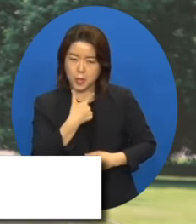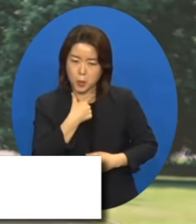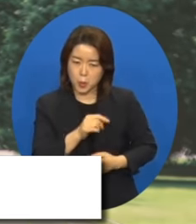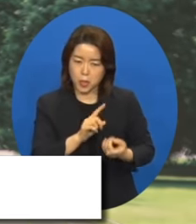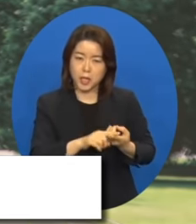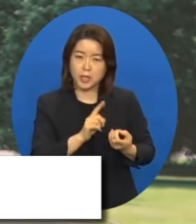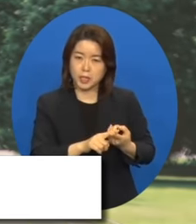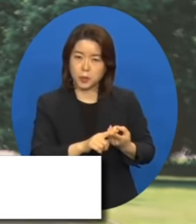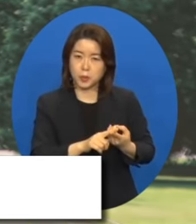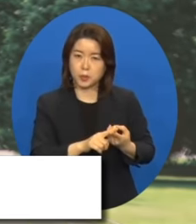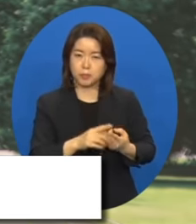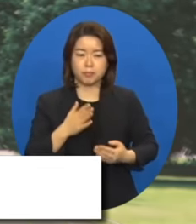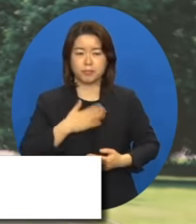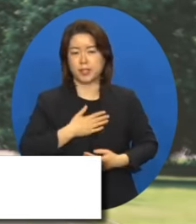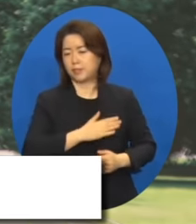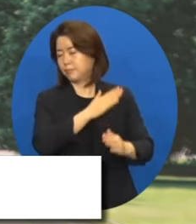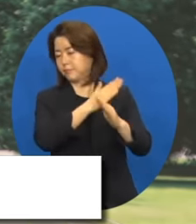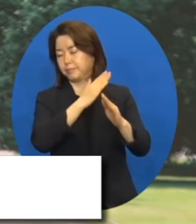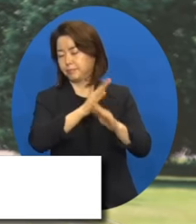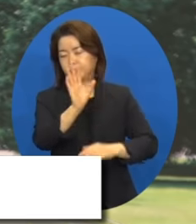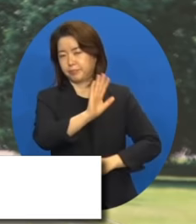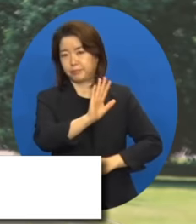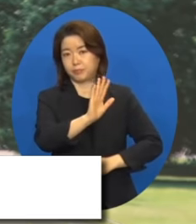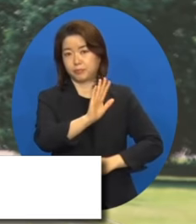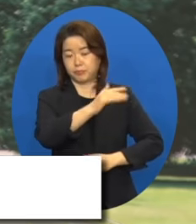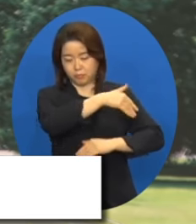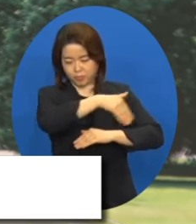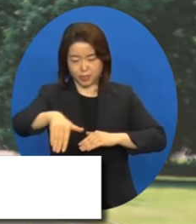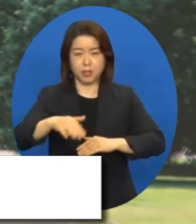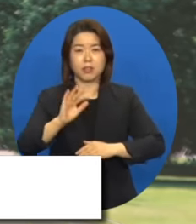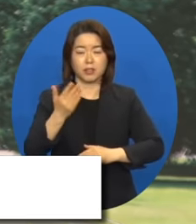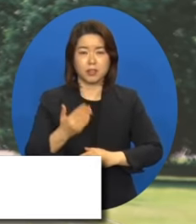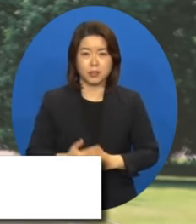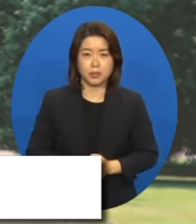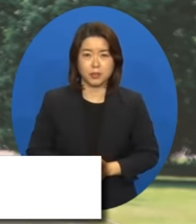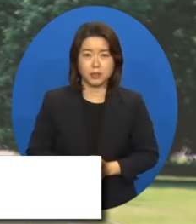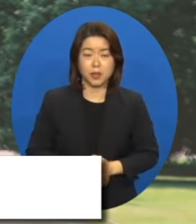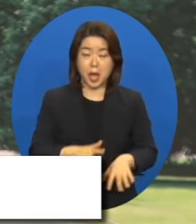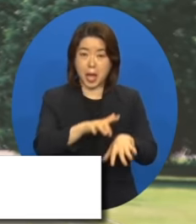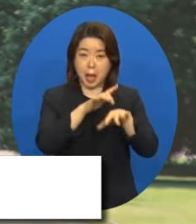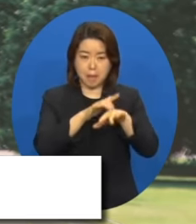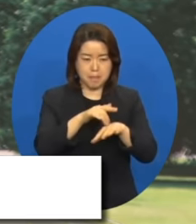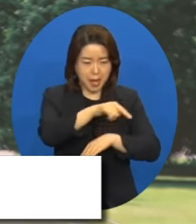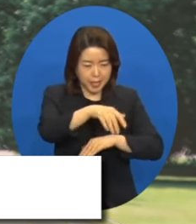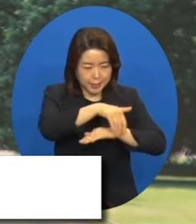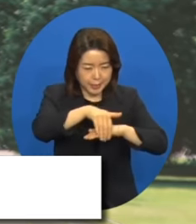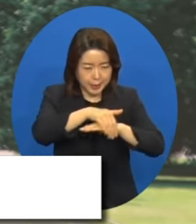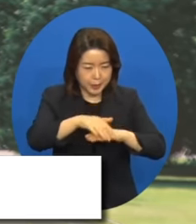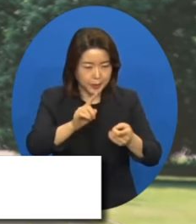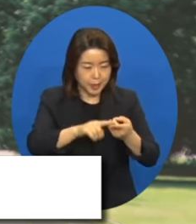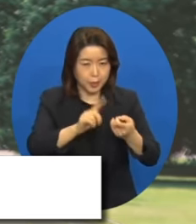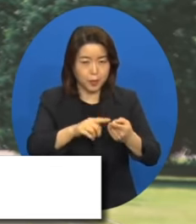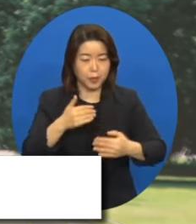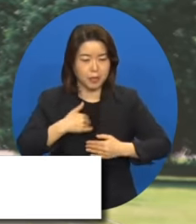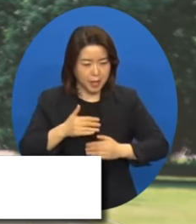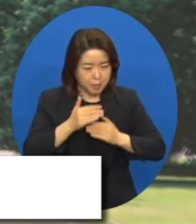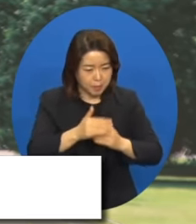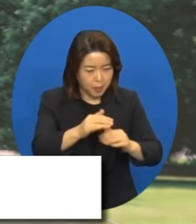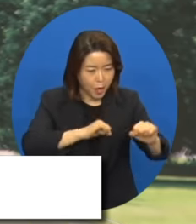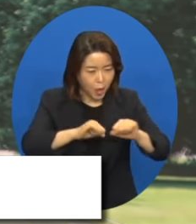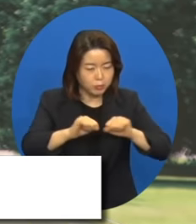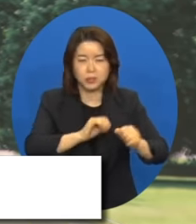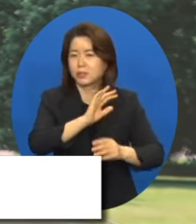원하는 대로는 절대로 나는 하지 않을 거야. 마귀가 짜놓은 각본대로는 절대로 안 할